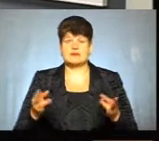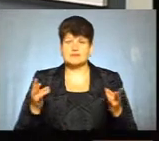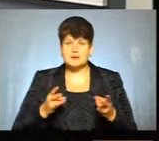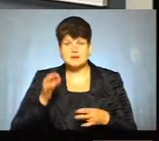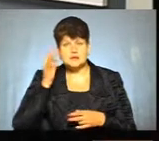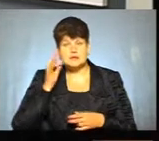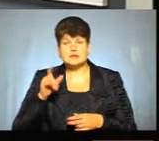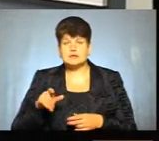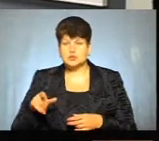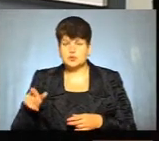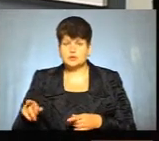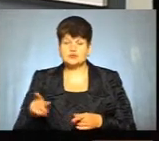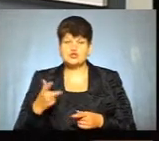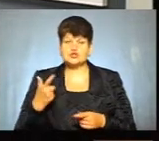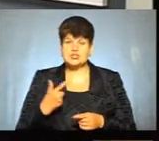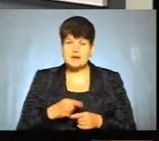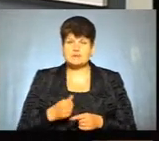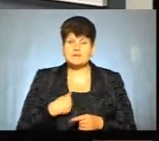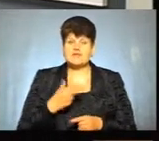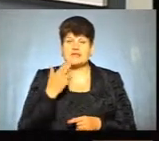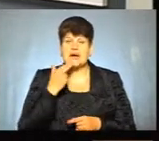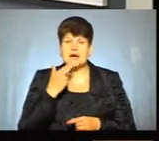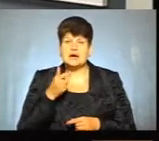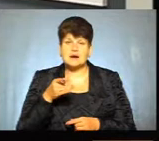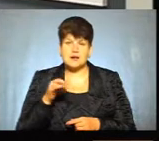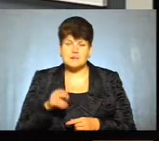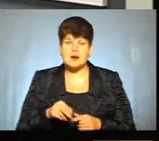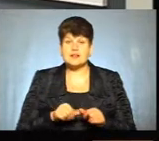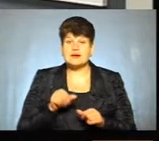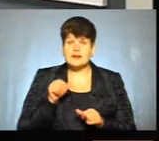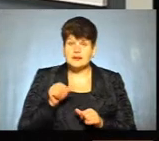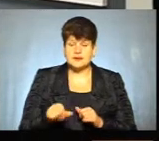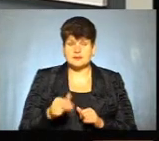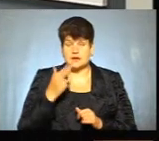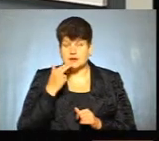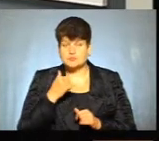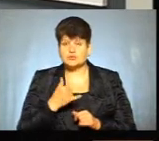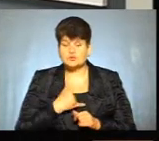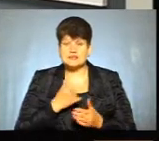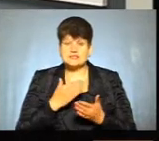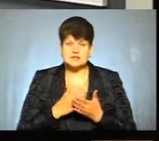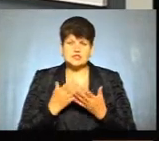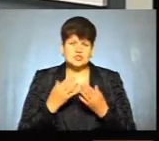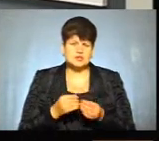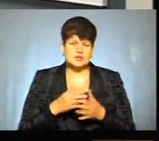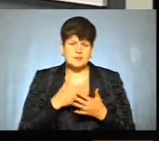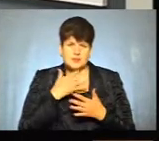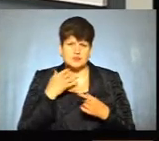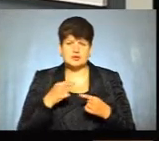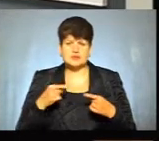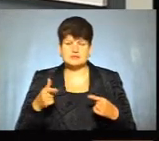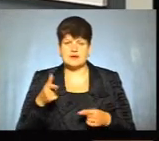нагадати людям, що щеплюємося ми від грипу. Але крім грипу, в нас відмічається циркуляція дуже багатьох